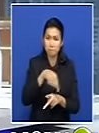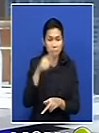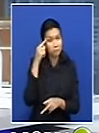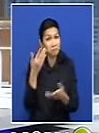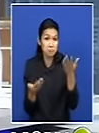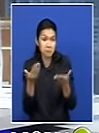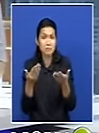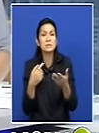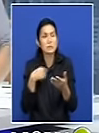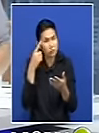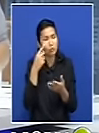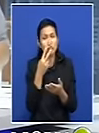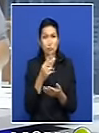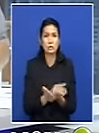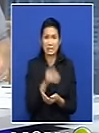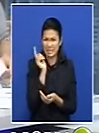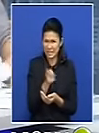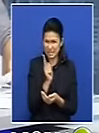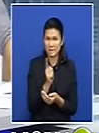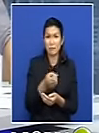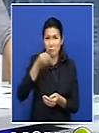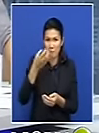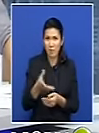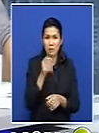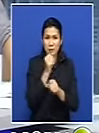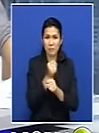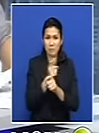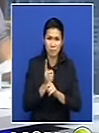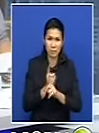ได ้ ขึ้นอยู่กับเหตุผลแต่ว่าปกติแล้วส่วนใหญ่จะทำตามกฤษฎีกาเสนอมา